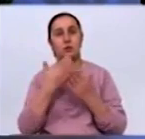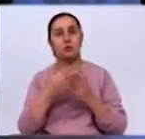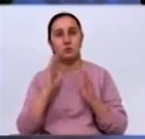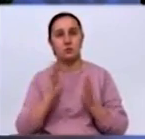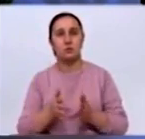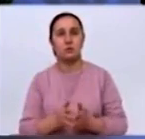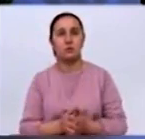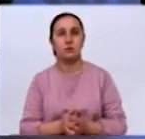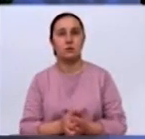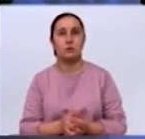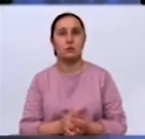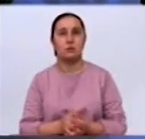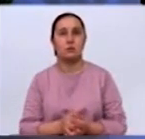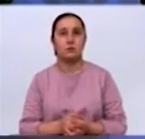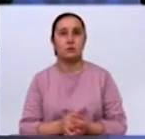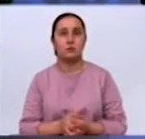qilamiz.